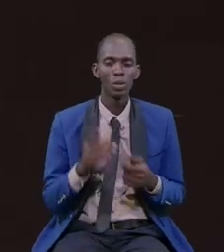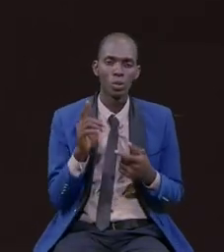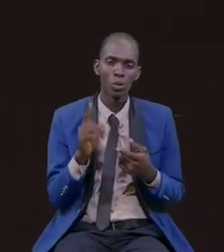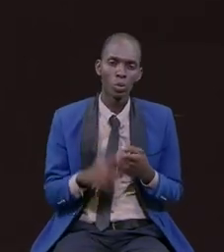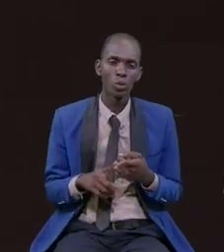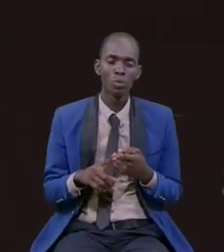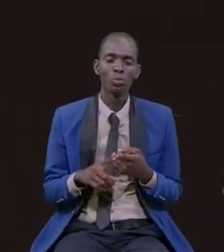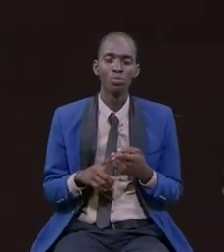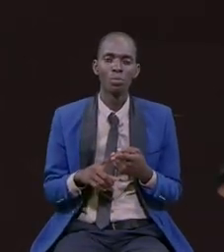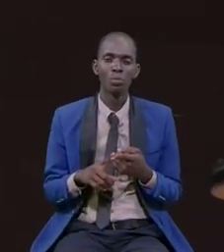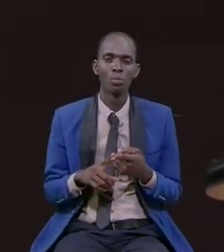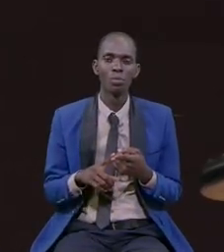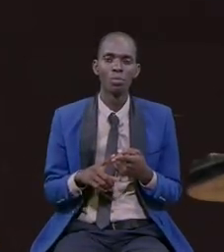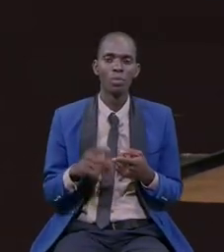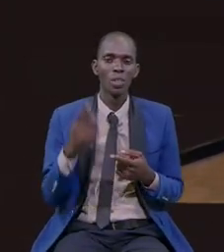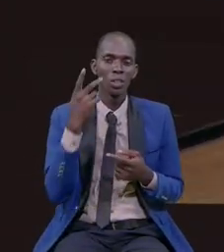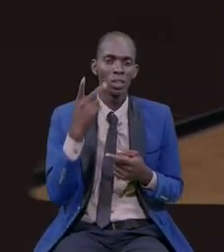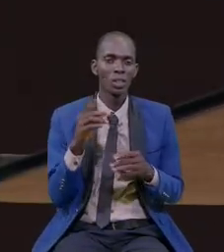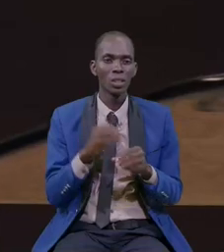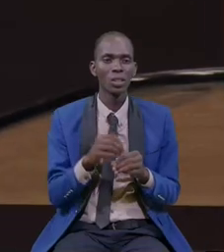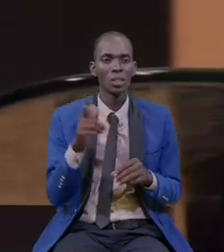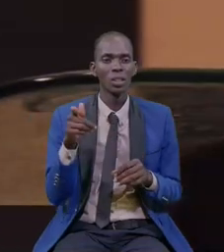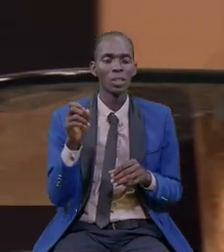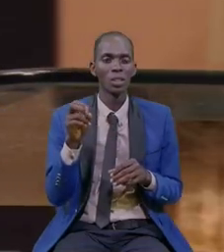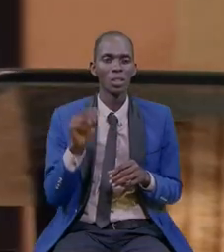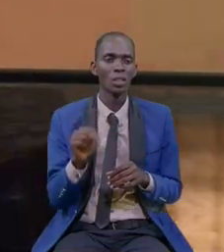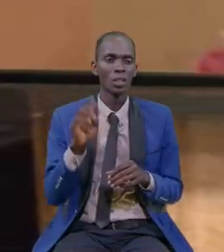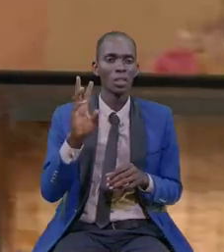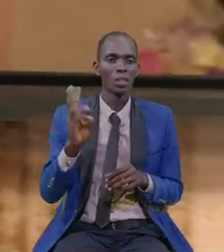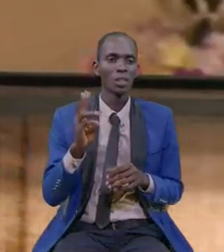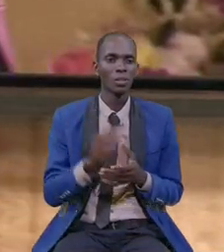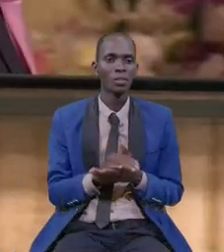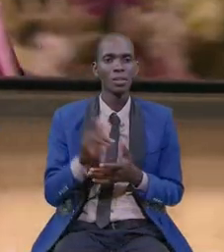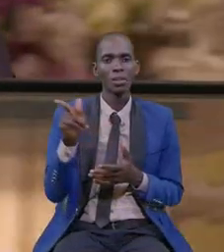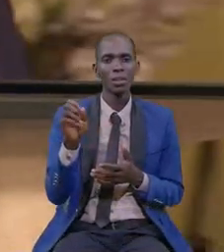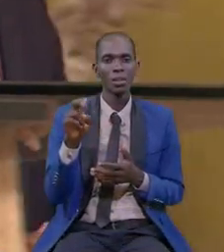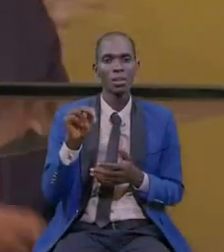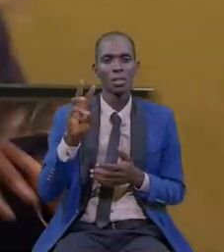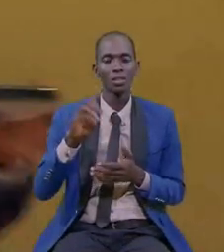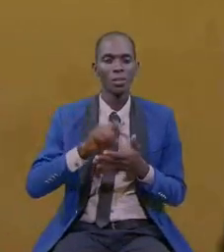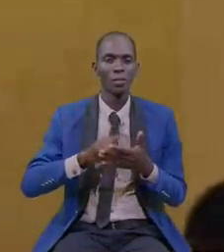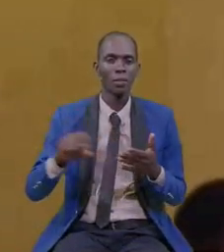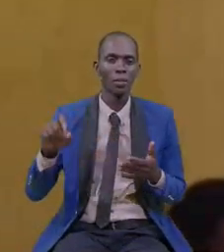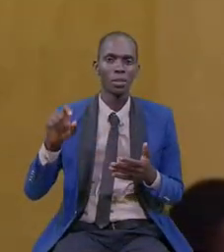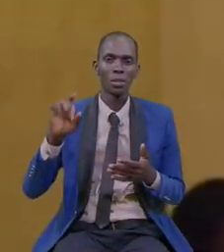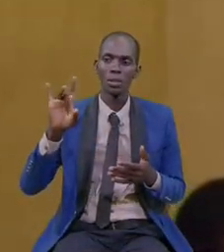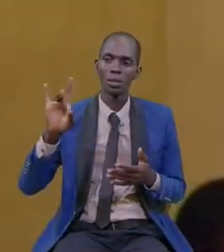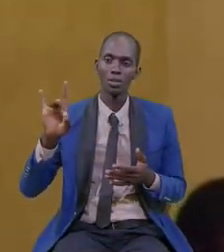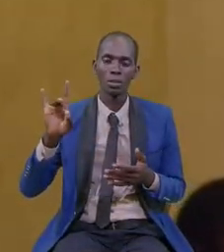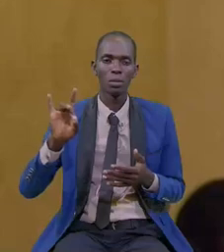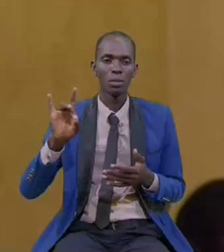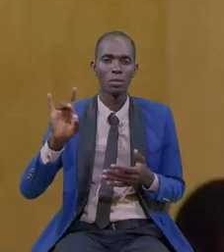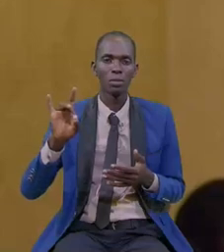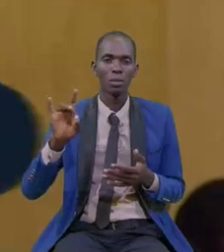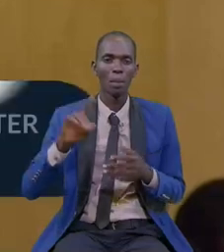devant le Seigneur nous regardons à Genèse chapitre 6 Genèse 6 le verset 8 Genèse